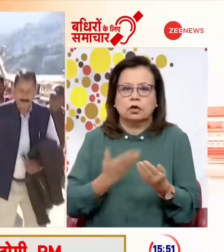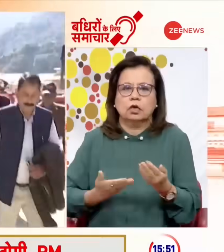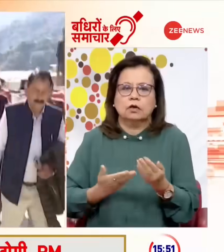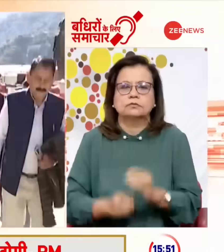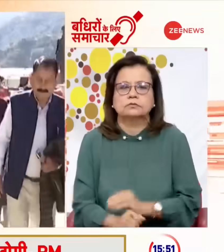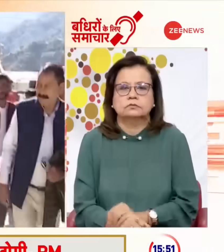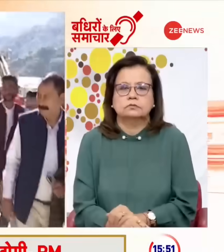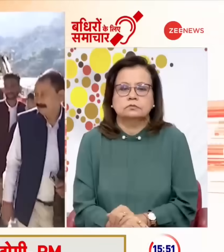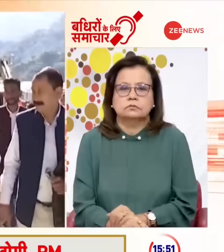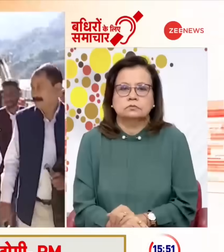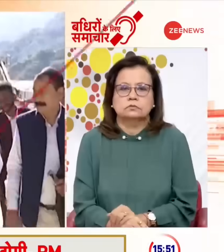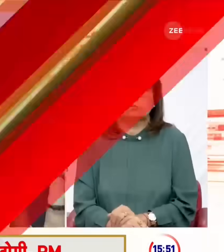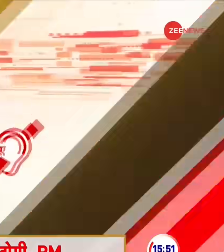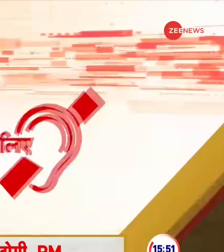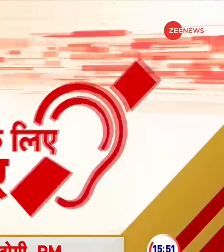की।